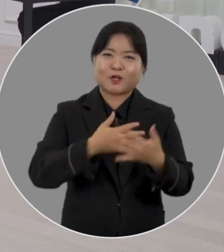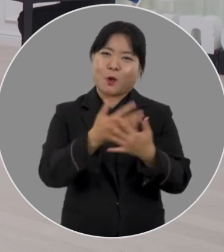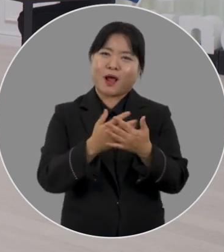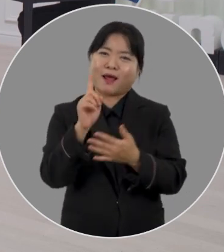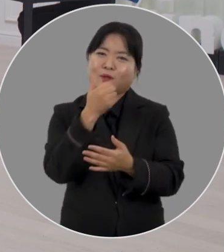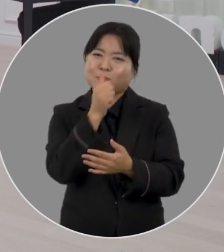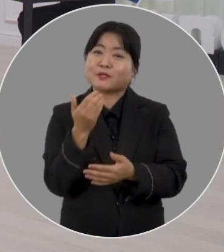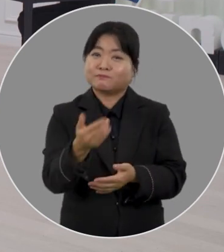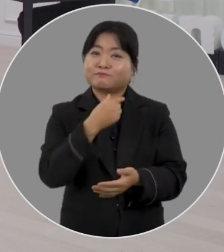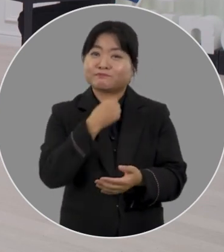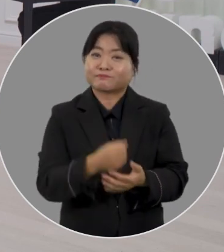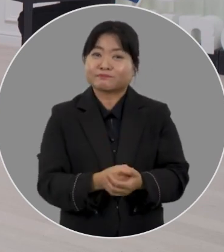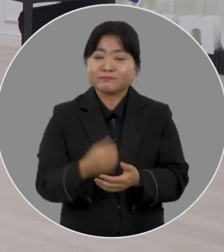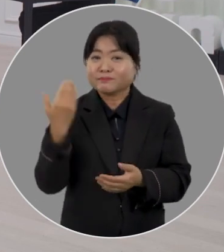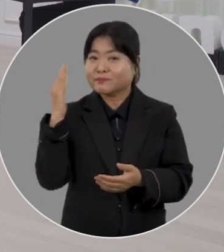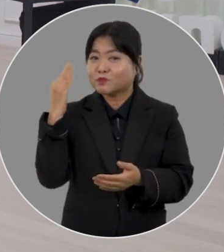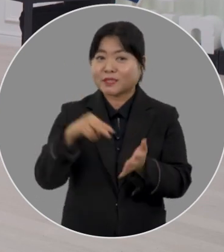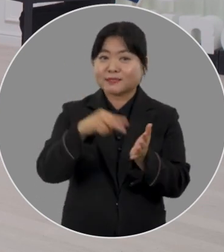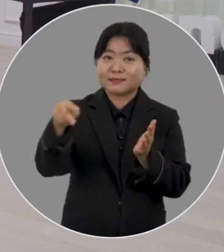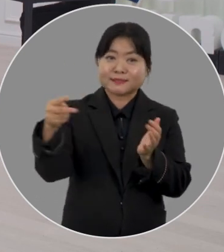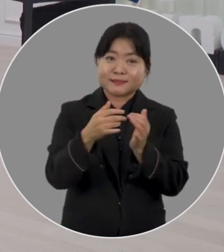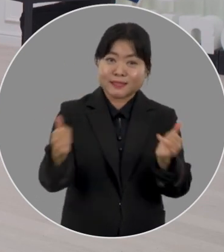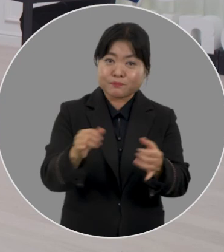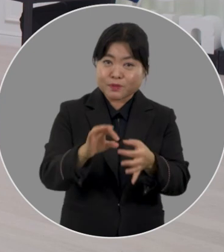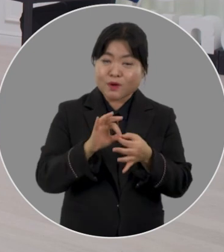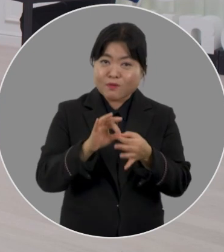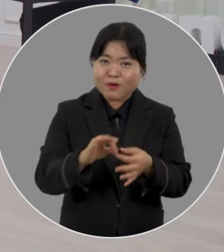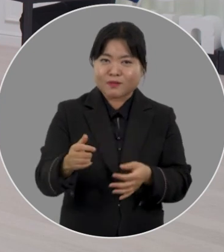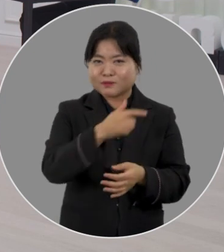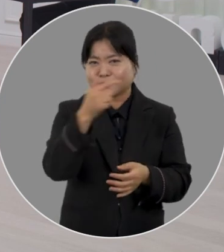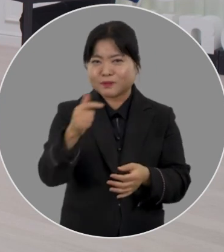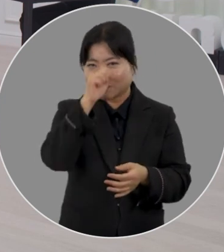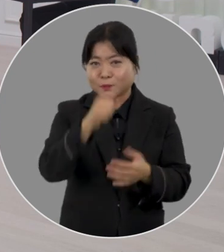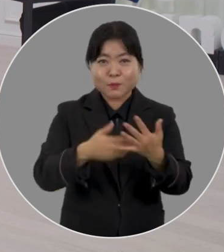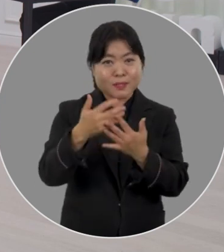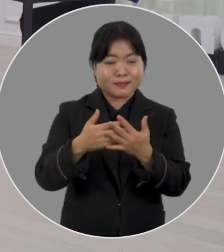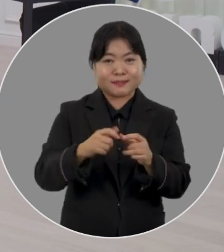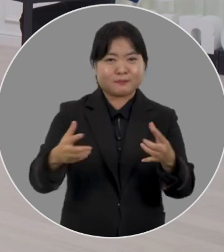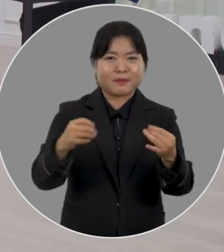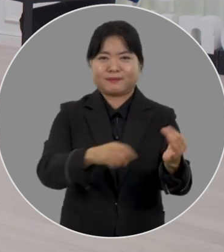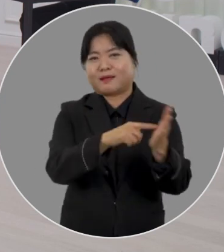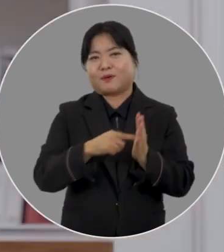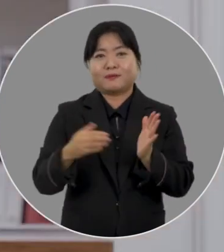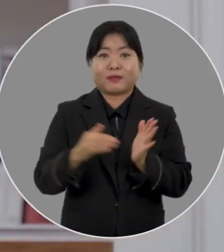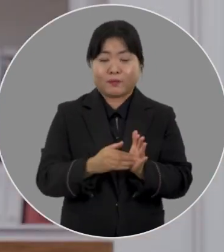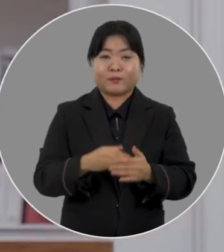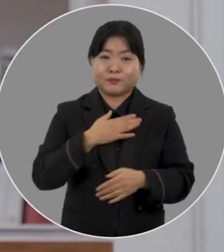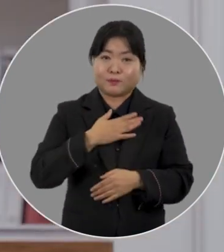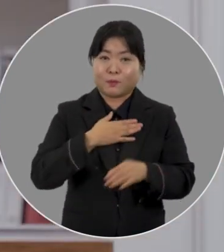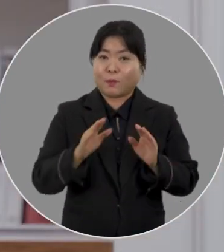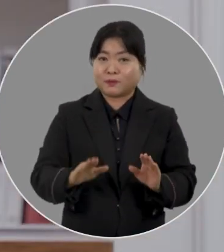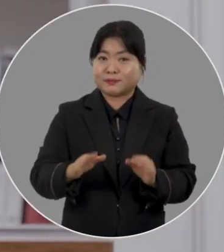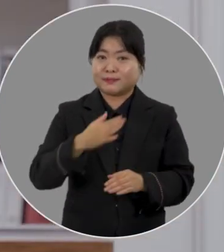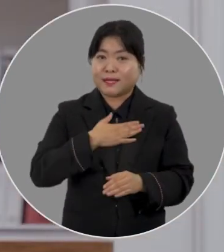하나 소개해드리려고 합니다. 네. 그러니까 최근에 이제 뭐 그 난민과 관련돼서 굉장히 좋은 영화들도 많이 나와 있는데 네. 저는